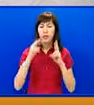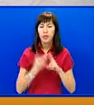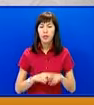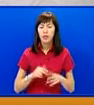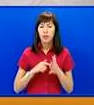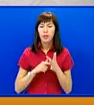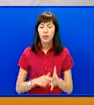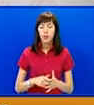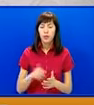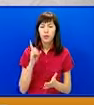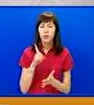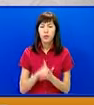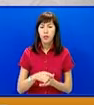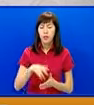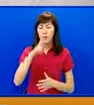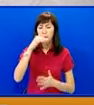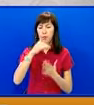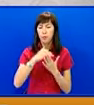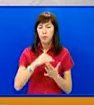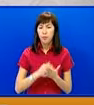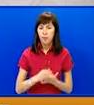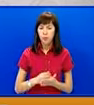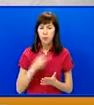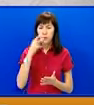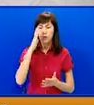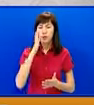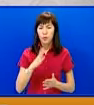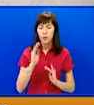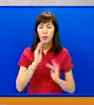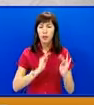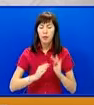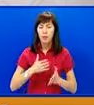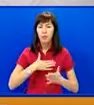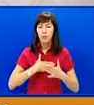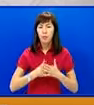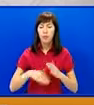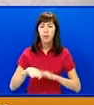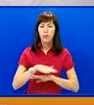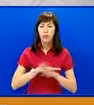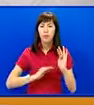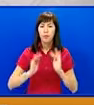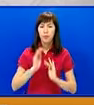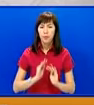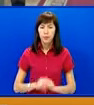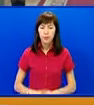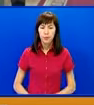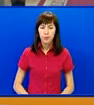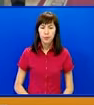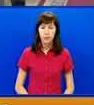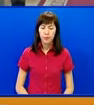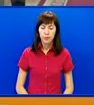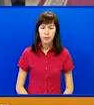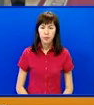из требований, указанных в программной статье главы государства «Взгляд в будущее. Модернизация общественного сознания».